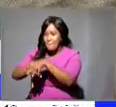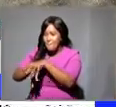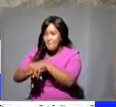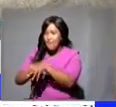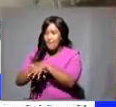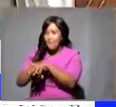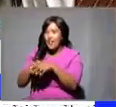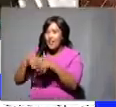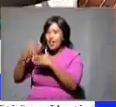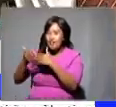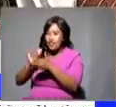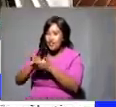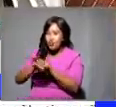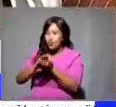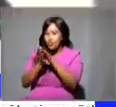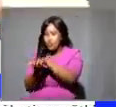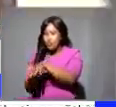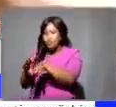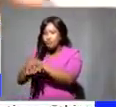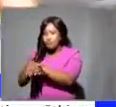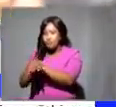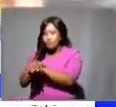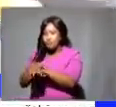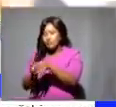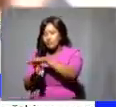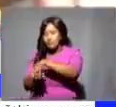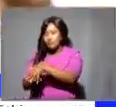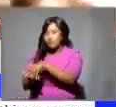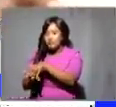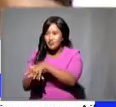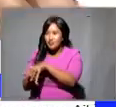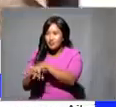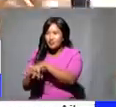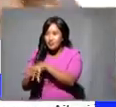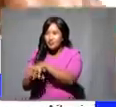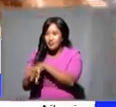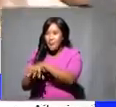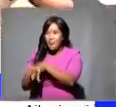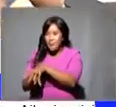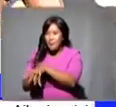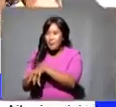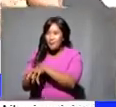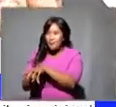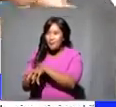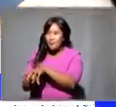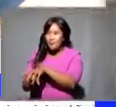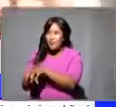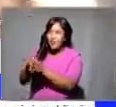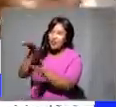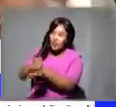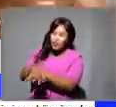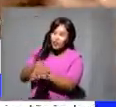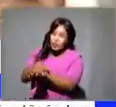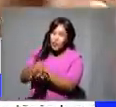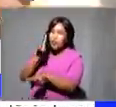4 5 wari kiari garura mwana wana thutha riu na guku ikaningi 1 2 3 4 5 mwana uyu ngi